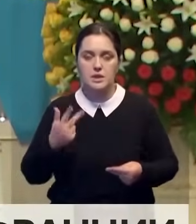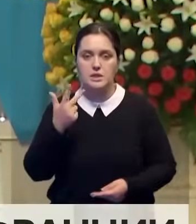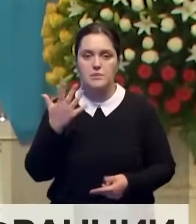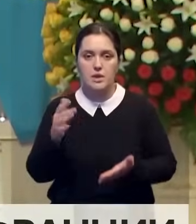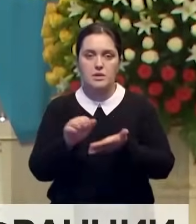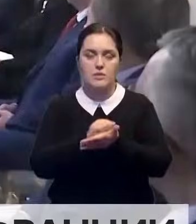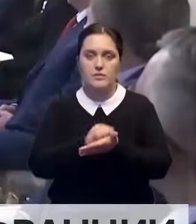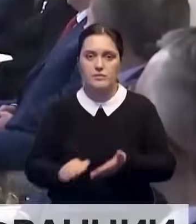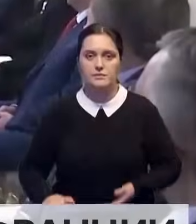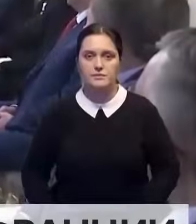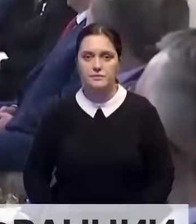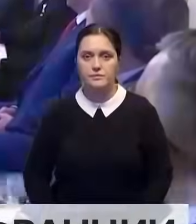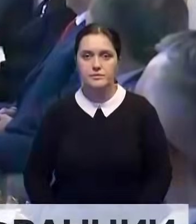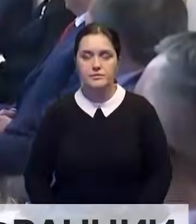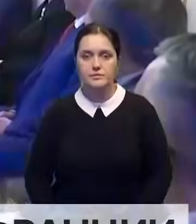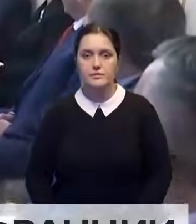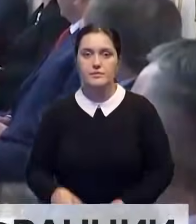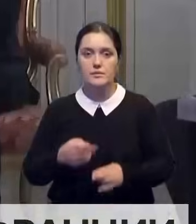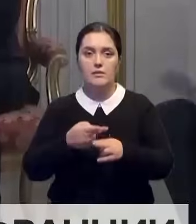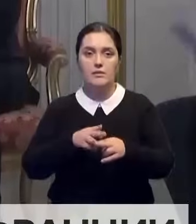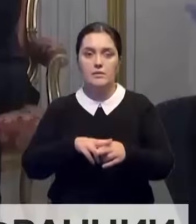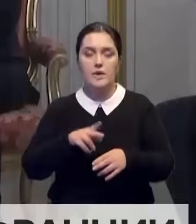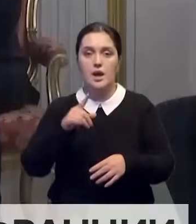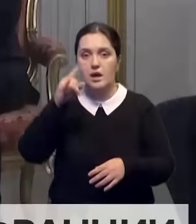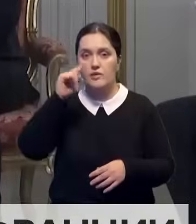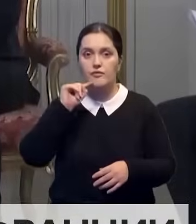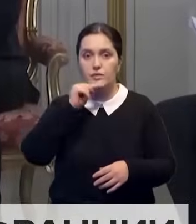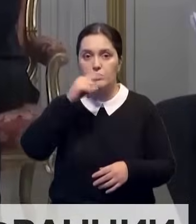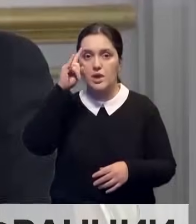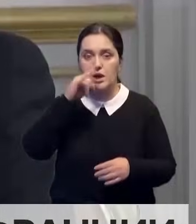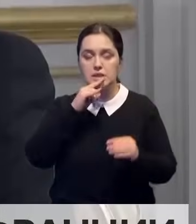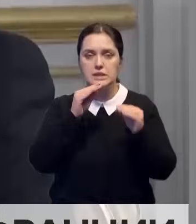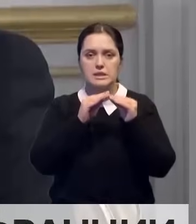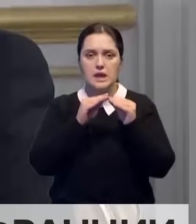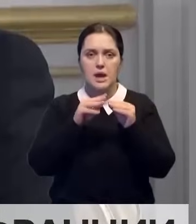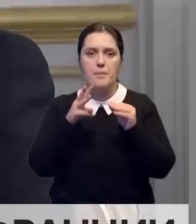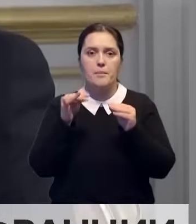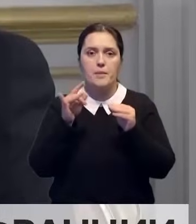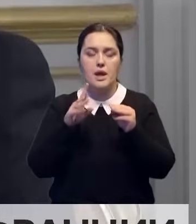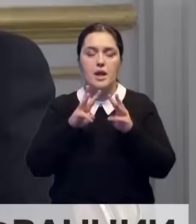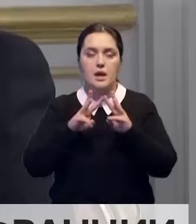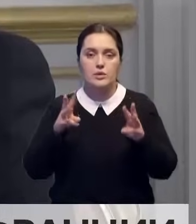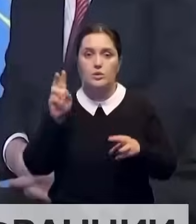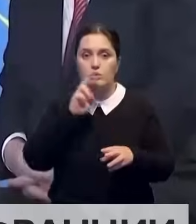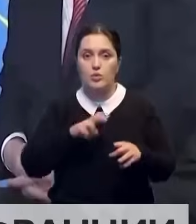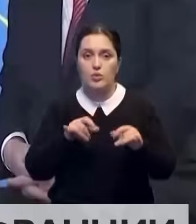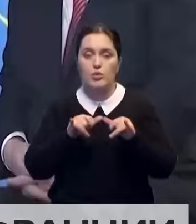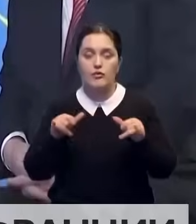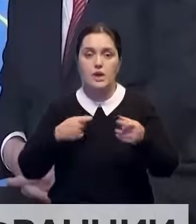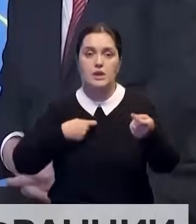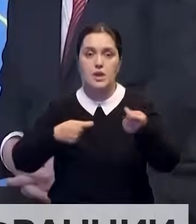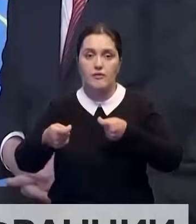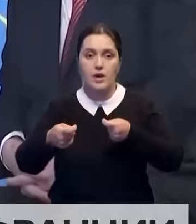35 документов. Наведение мостов принесло в экономику Казахстана десятки миллиардов долларов и, как следствие, увеличение